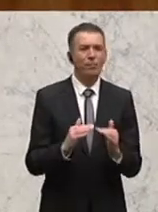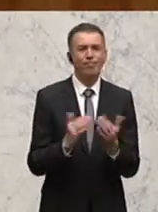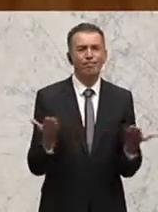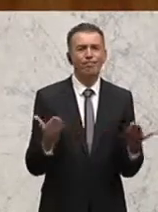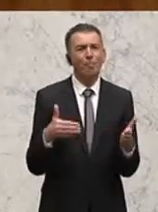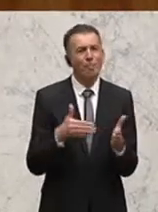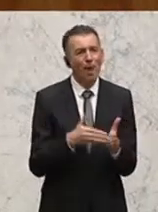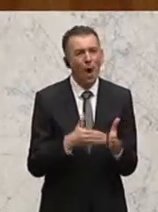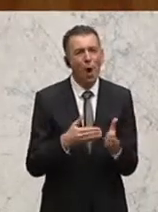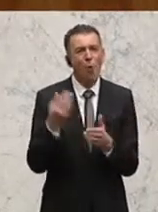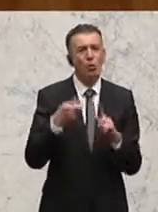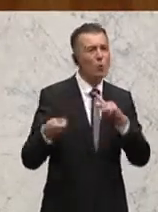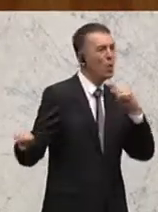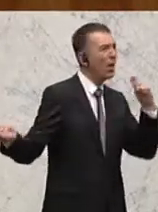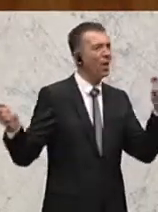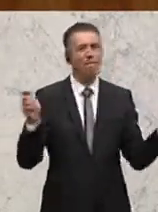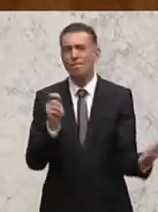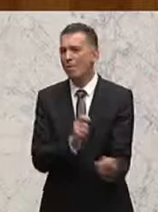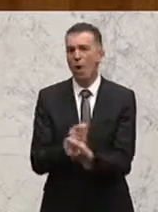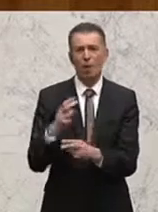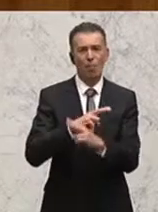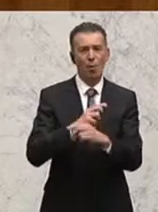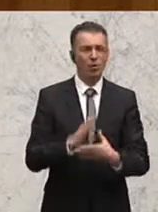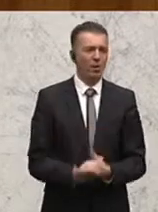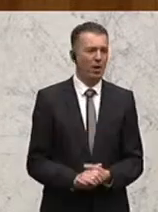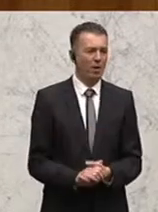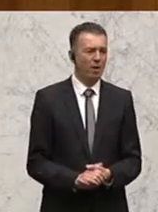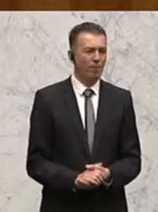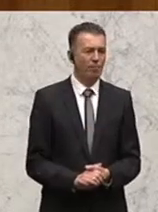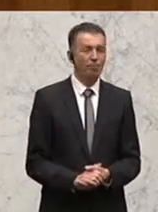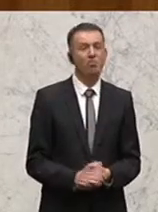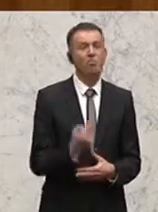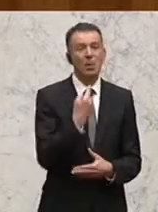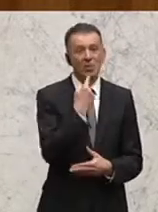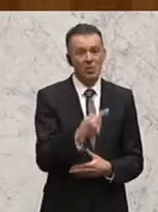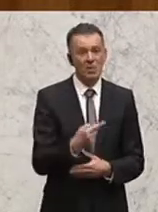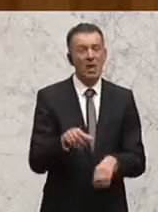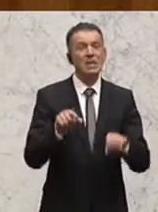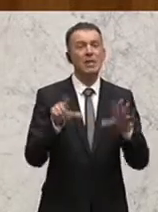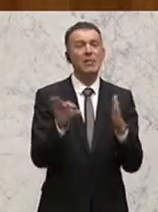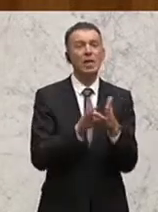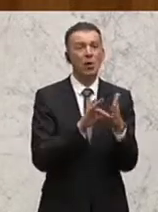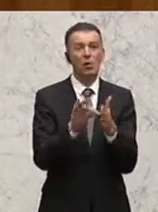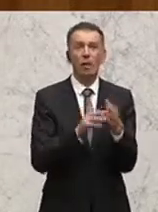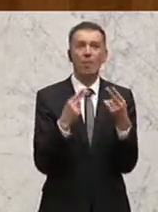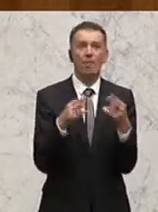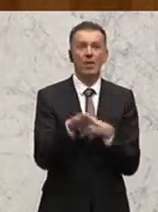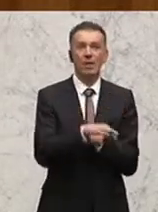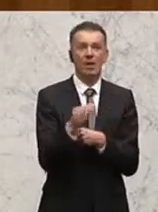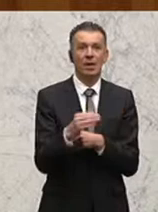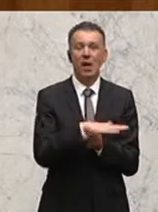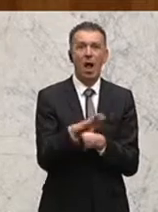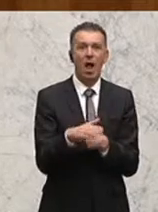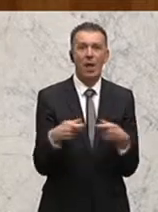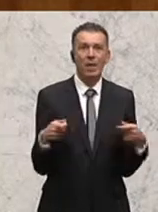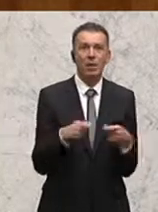grundlegende Schulreform brauchen in Österreich. Sie haben den Lostag 17. November angesprochen. Wir harren alle